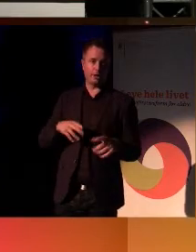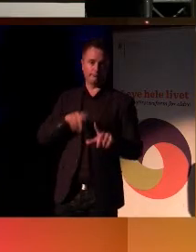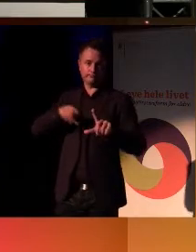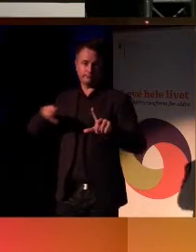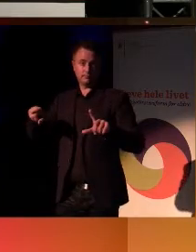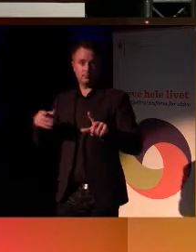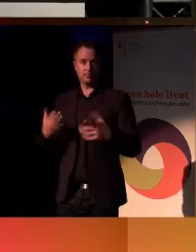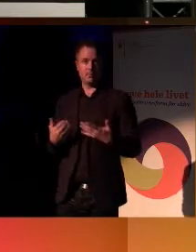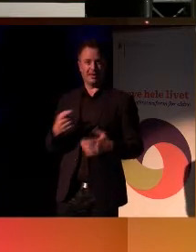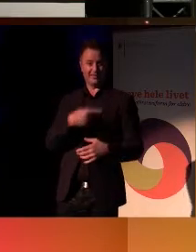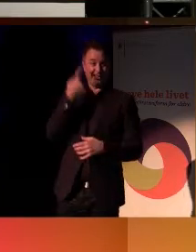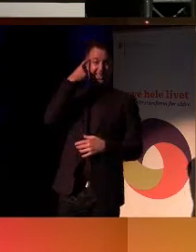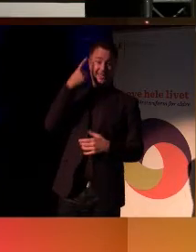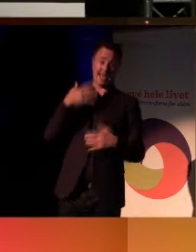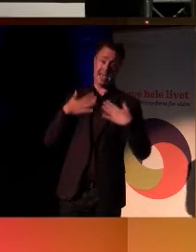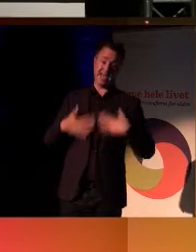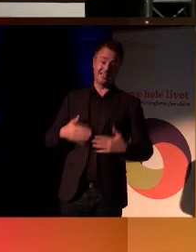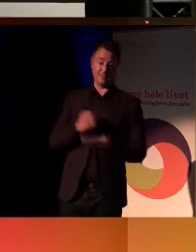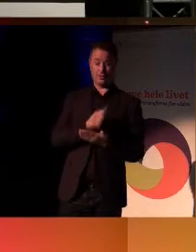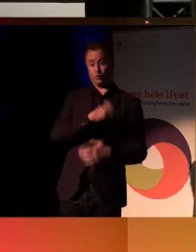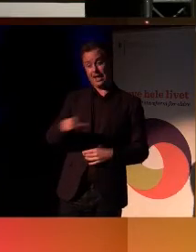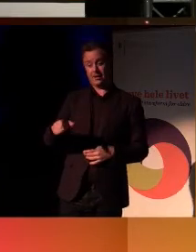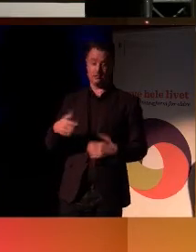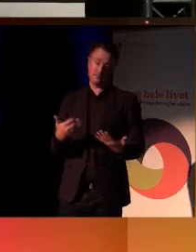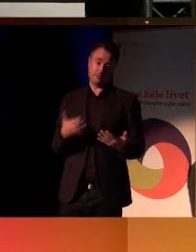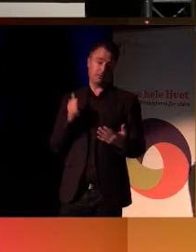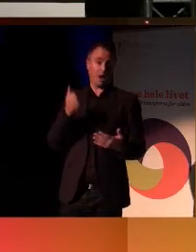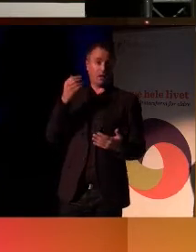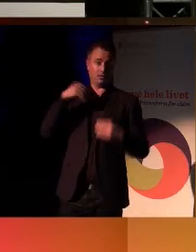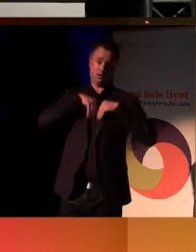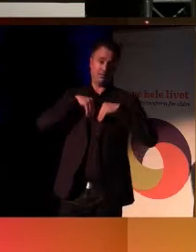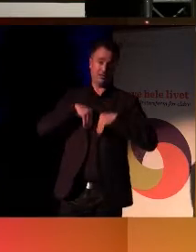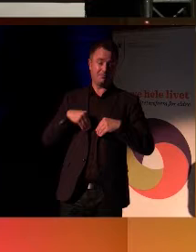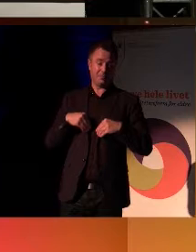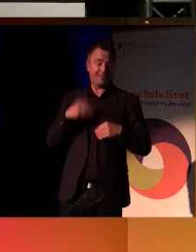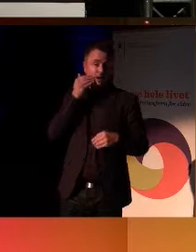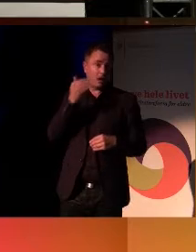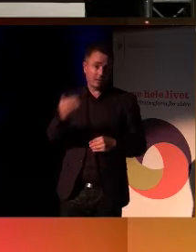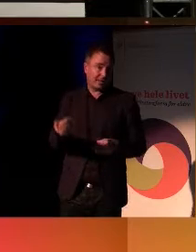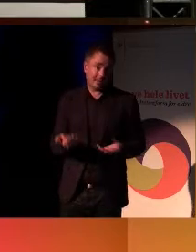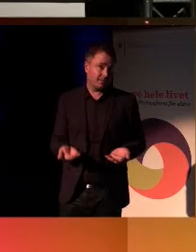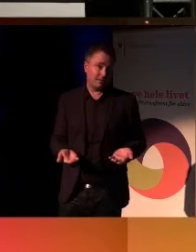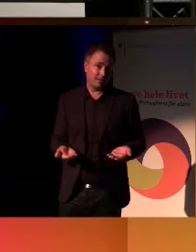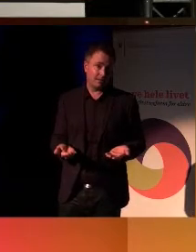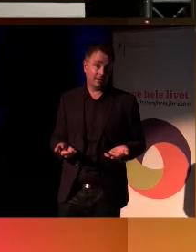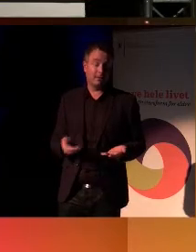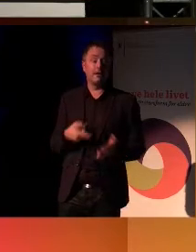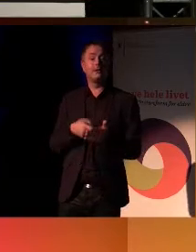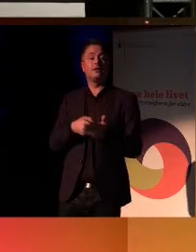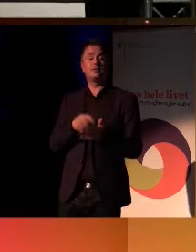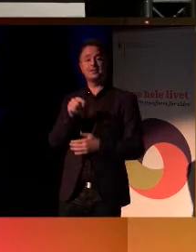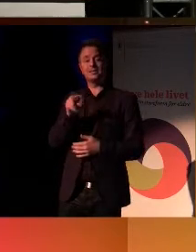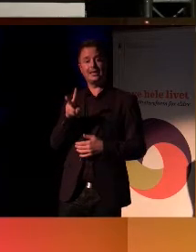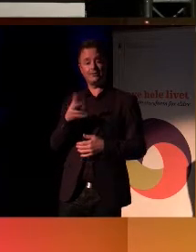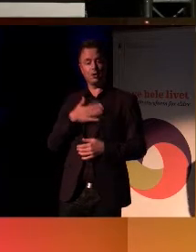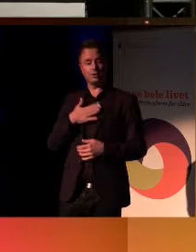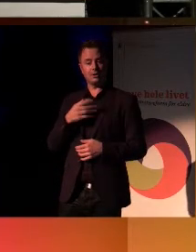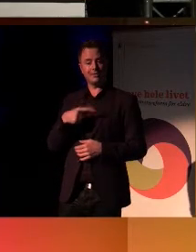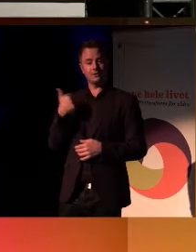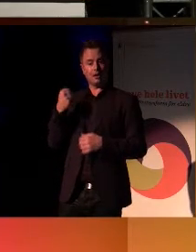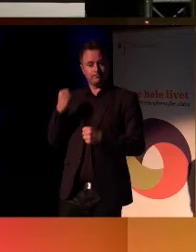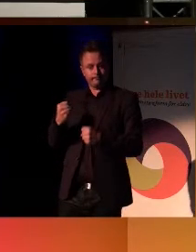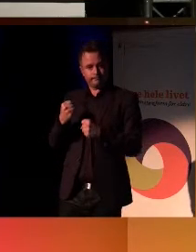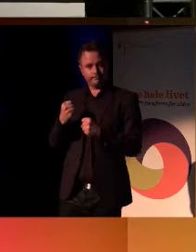at et helsepersonell et helsepersonell, men sånn det bare ikke. Så da ønsket Siv at vi skulle gjennomføre et arbeid